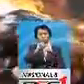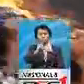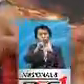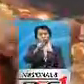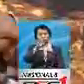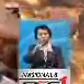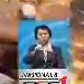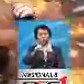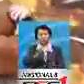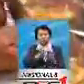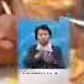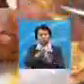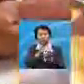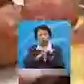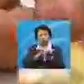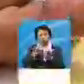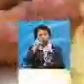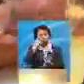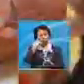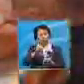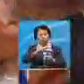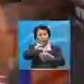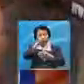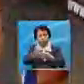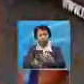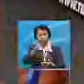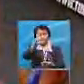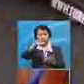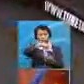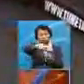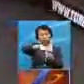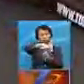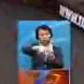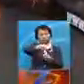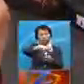wiinson melalui kiraan mata selepas tamat tiga pusingan